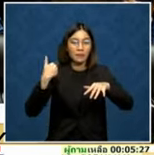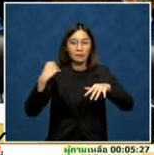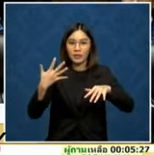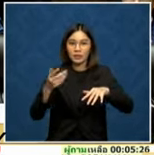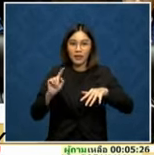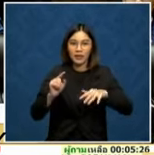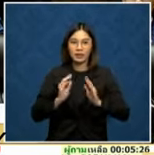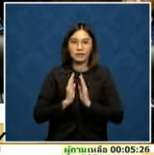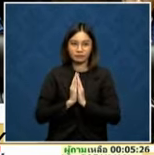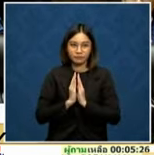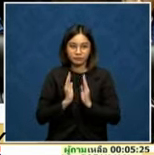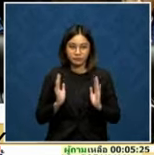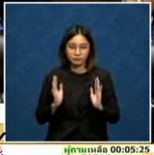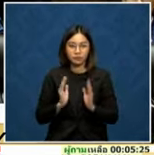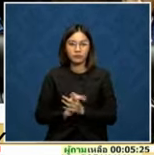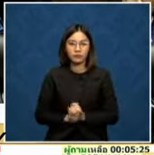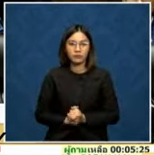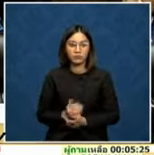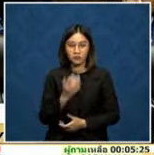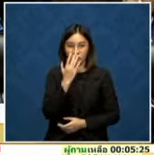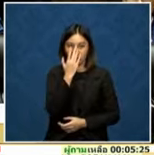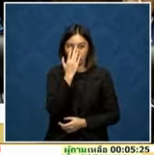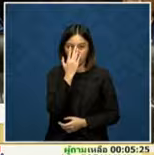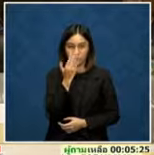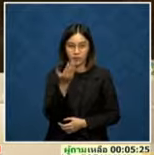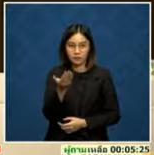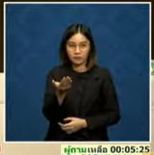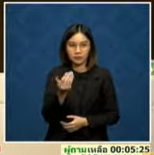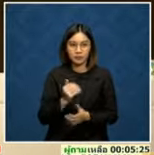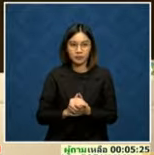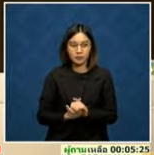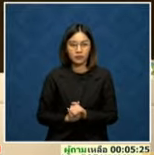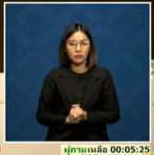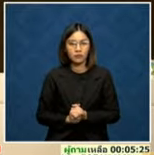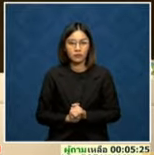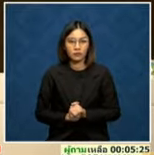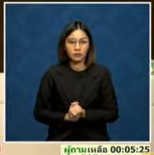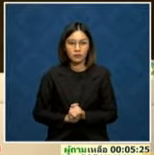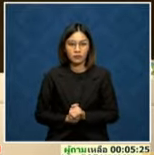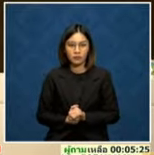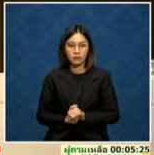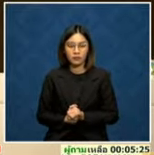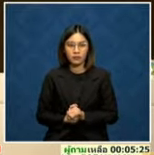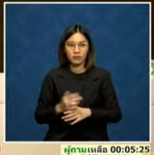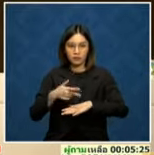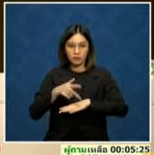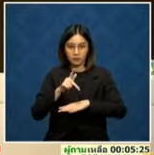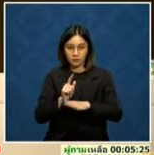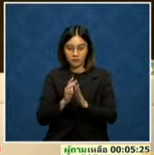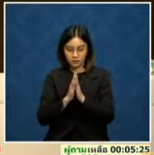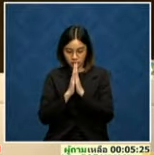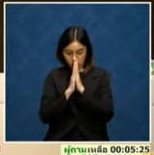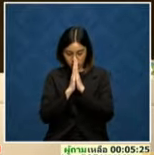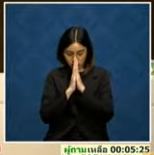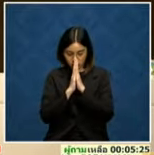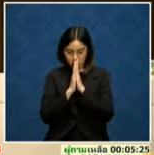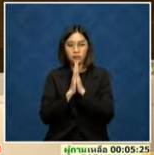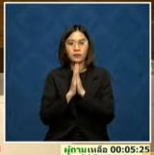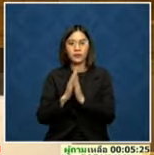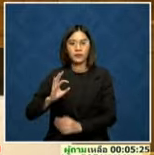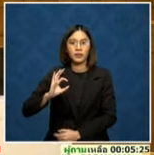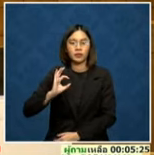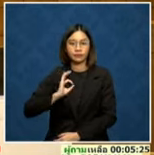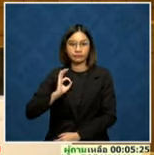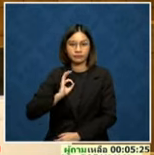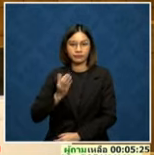่ะขอบคุณค่ะครั เจินท่านนายกรตครับคร ร Girls Song ภาะ ภ พทสมาช